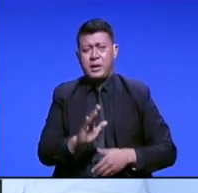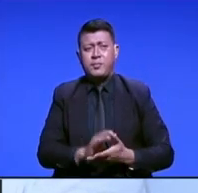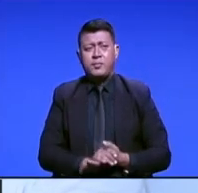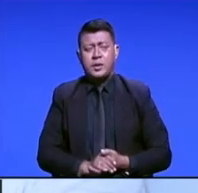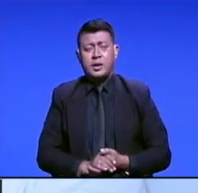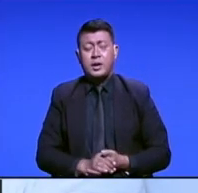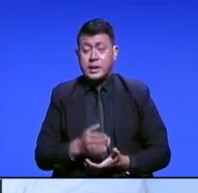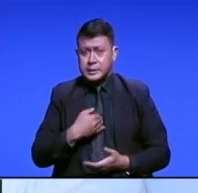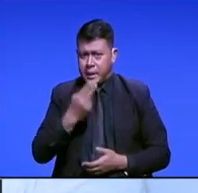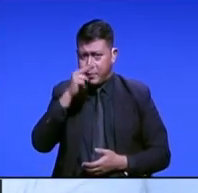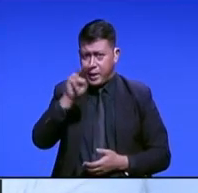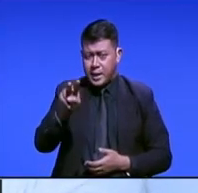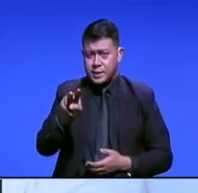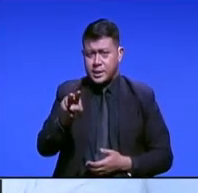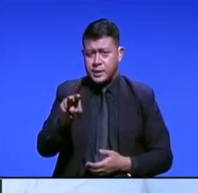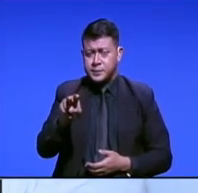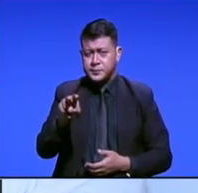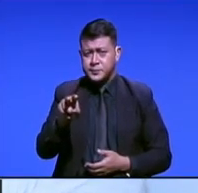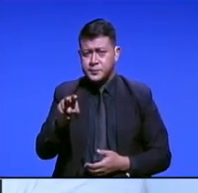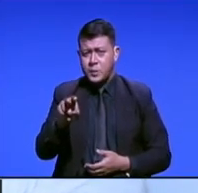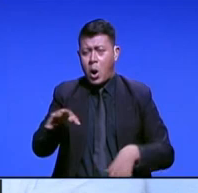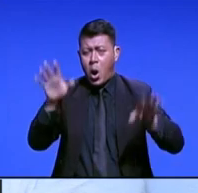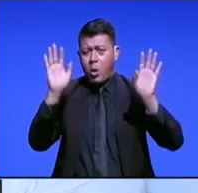Memang kalau saya perhatikan,